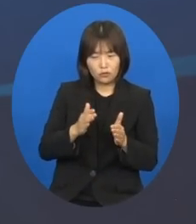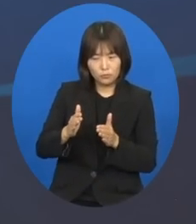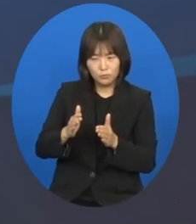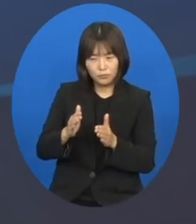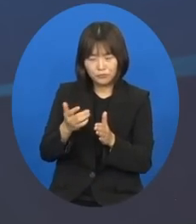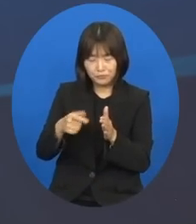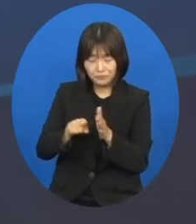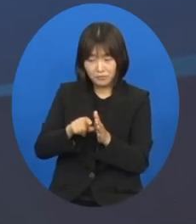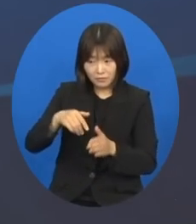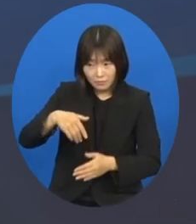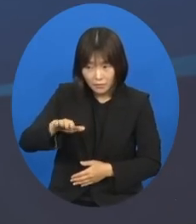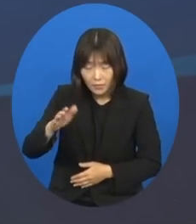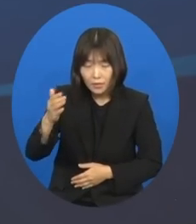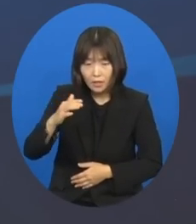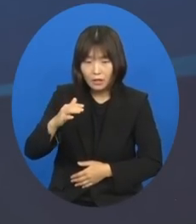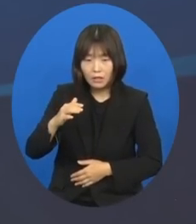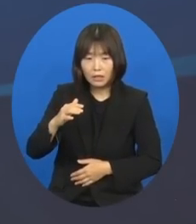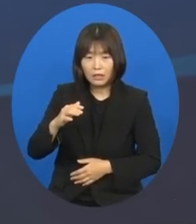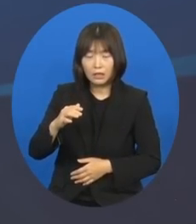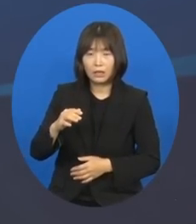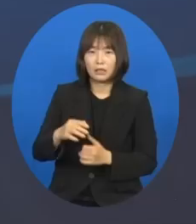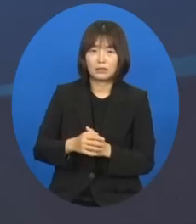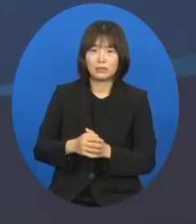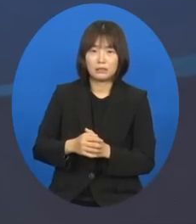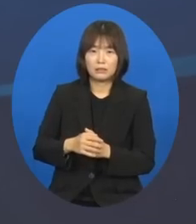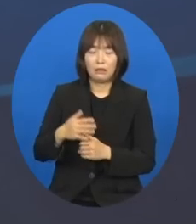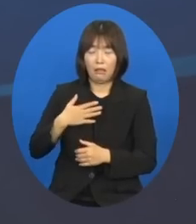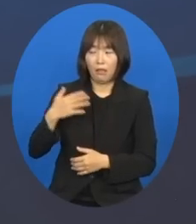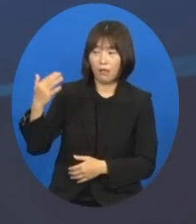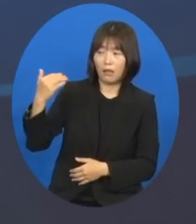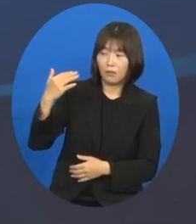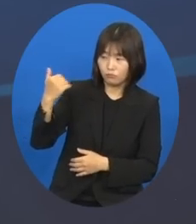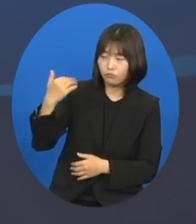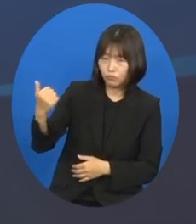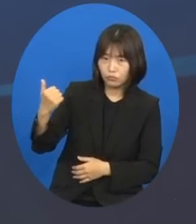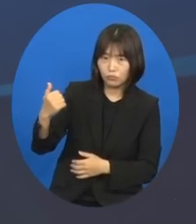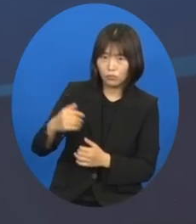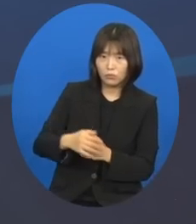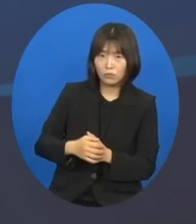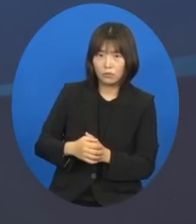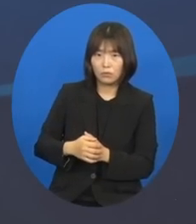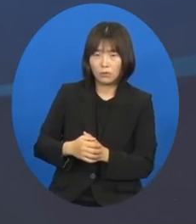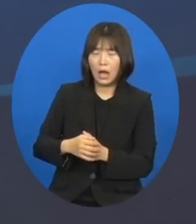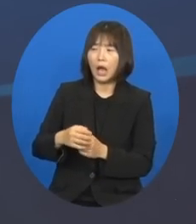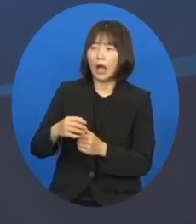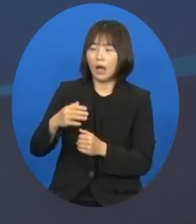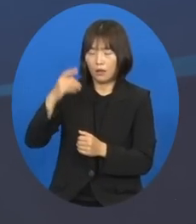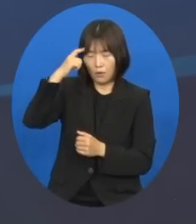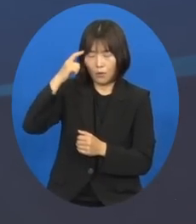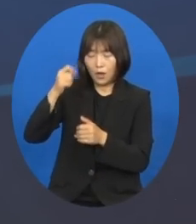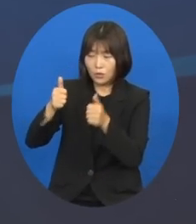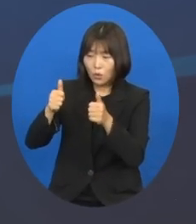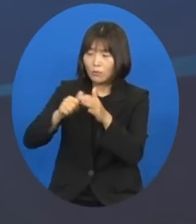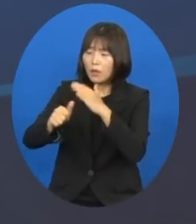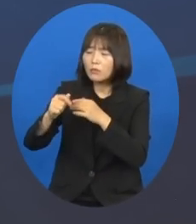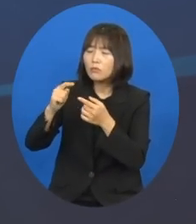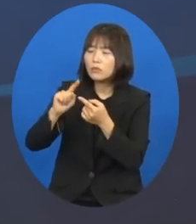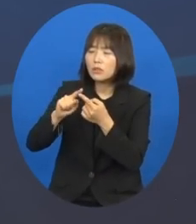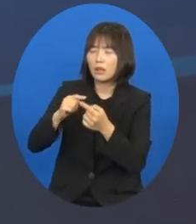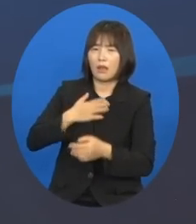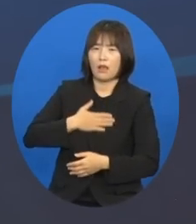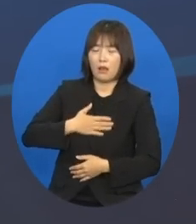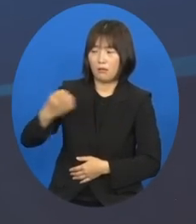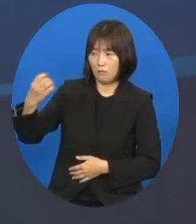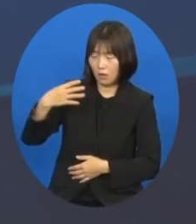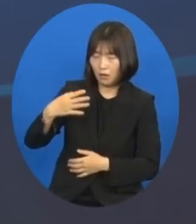아 잠시만요 잠시만요 하더니만 아 왜 졸업생 대표인지 알겠어요 그러더라고요 왜